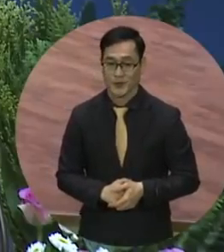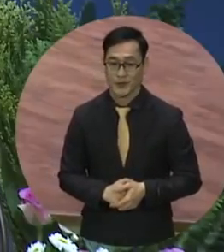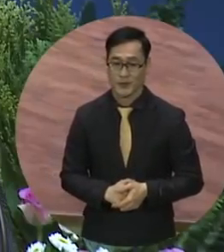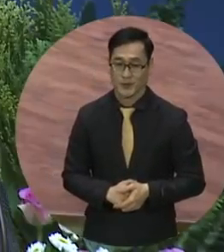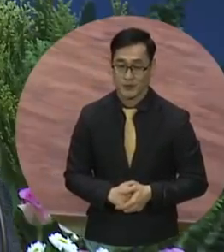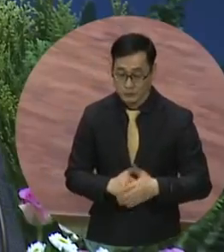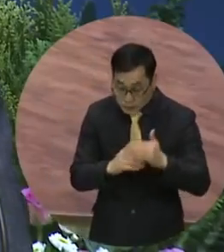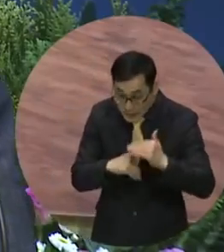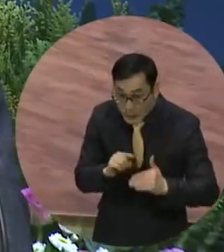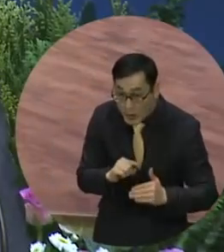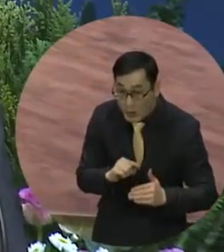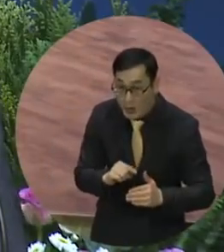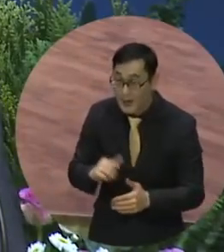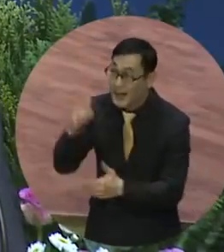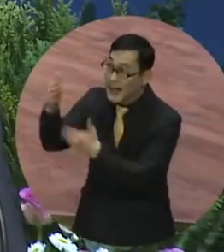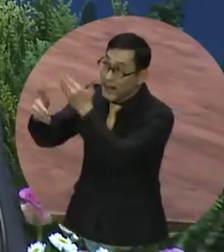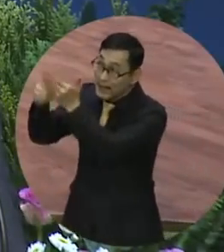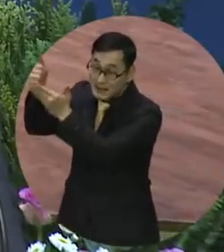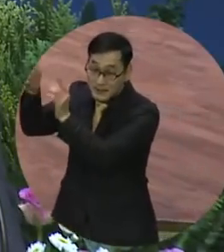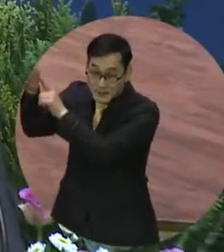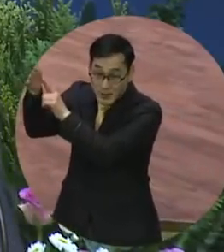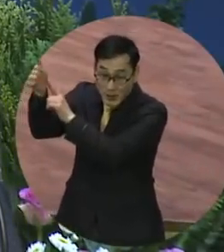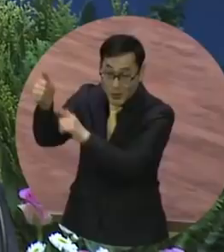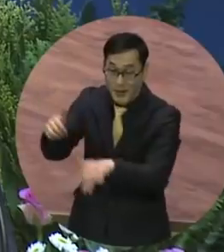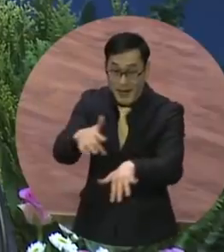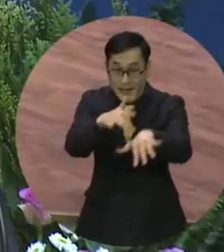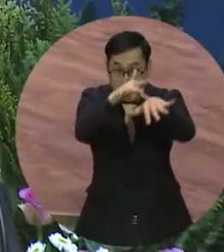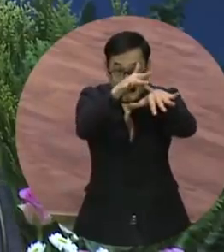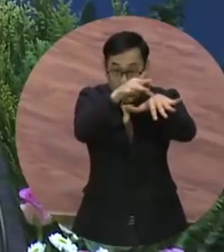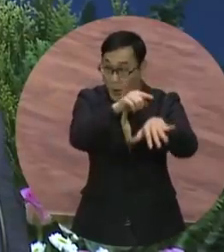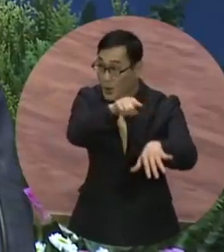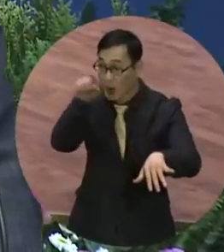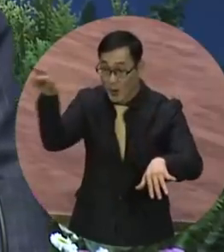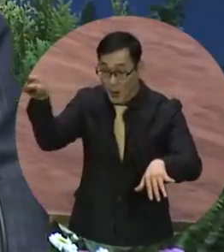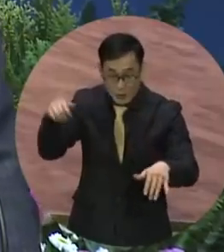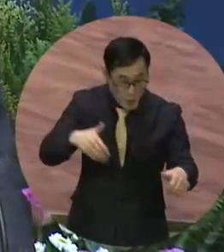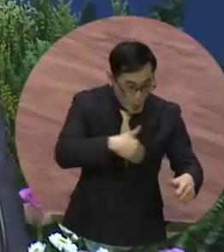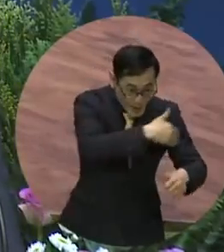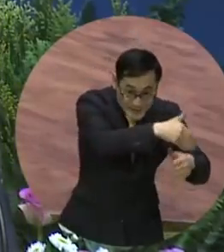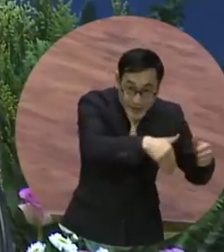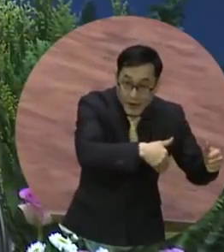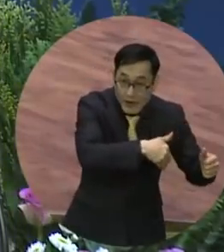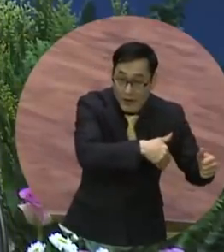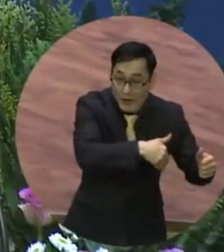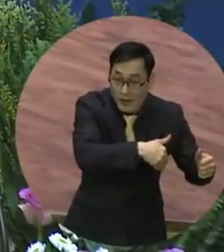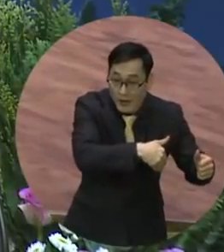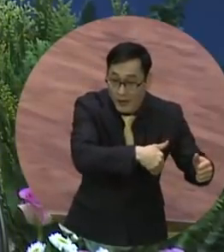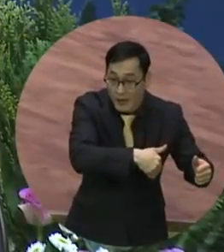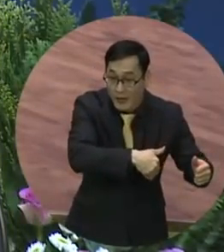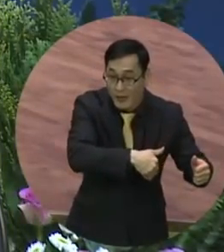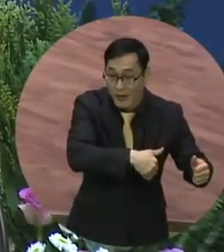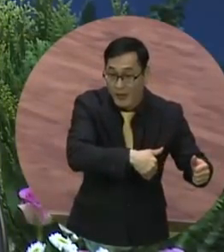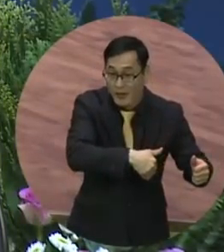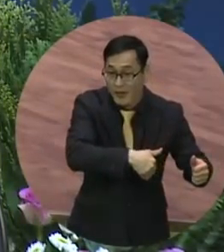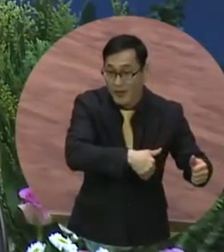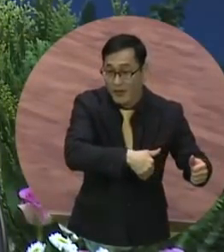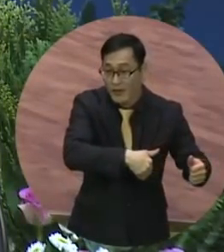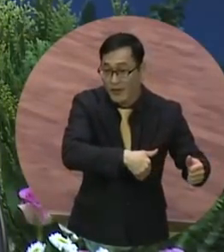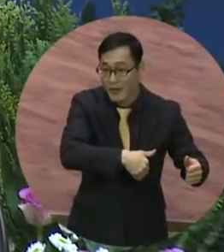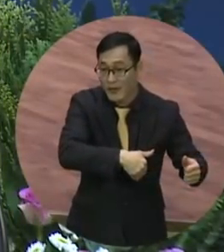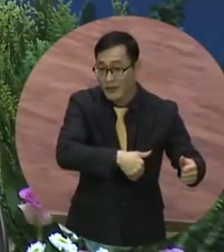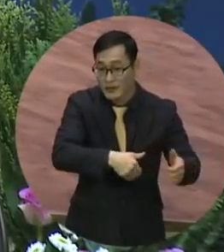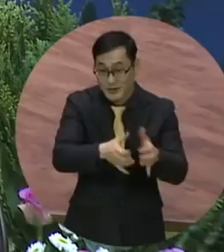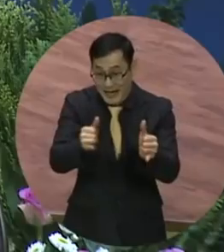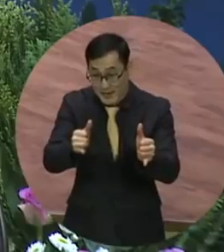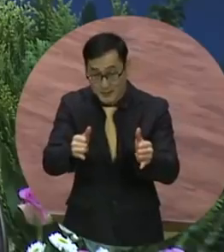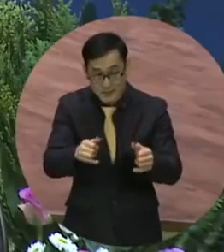그러면서 뭐래요? 신도 악마도 환경도 사람도 아니다. 내